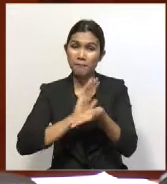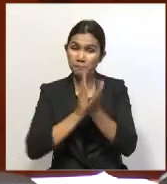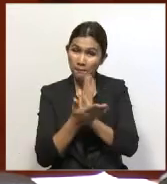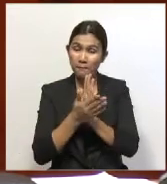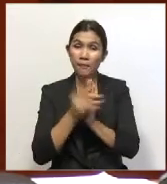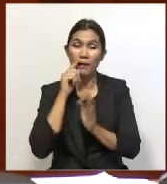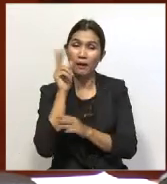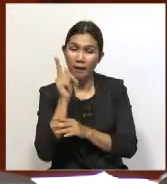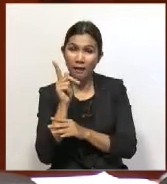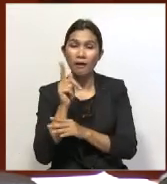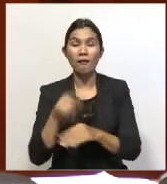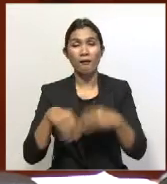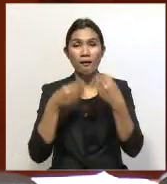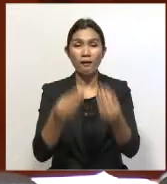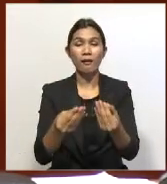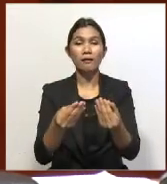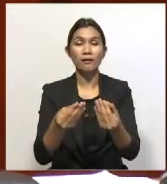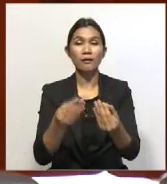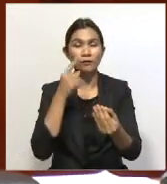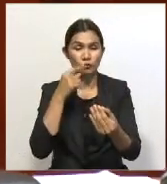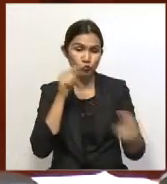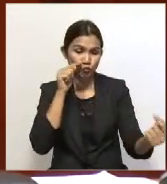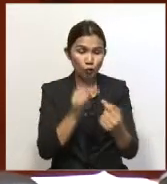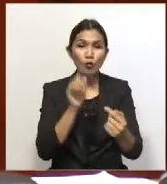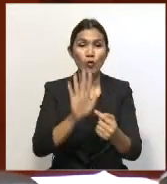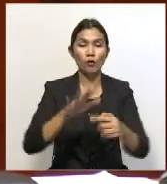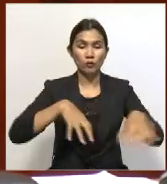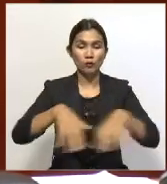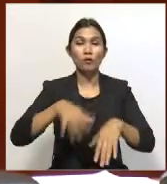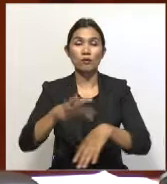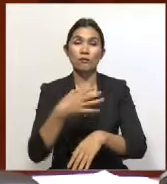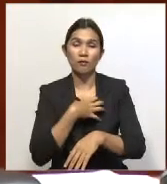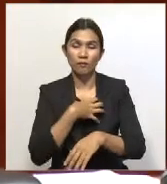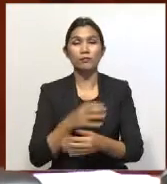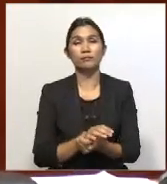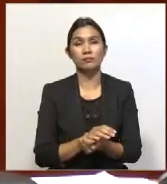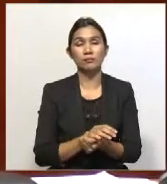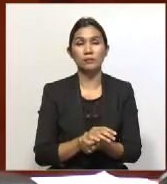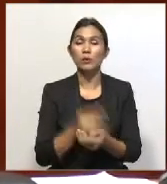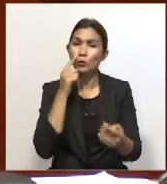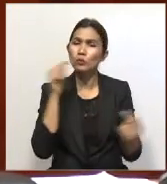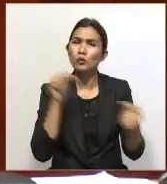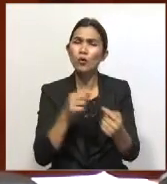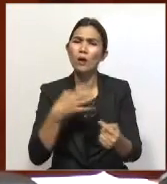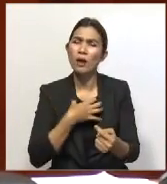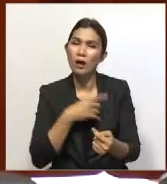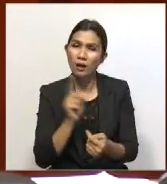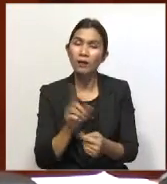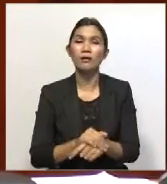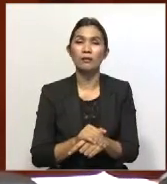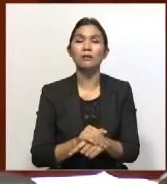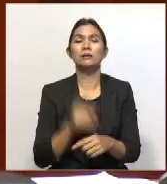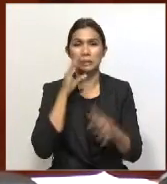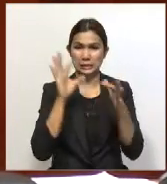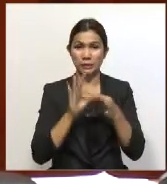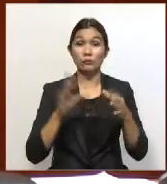ข้อมูลข่าวสารให้มันสามารถที่จะตอบสนองต่อความต้องการของประชาชนตอบสนองในเรื่องอะไรในเรื่องความ